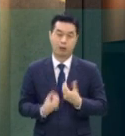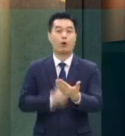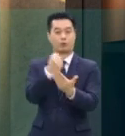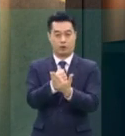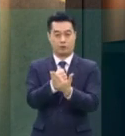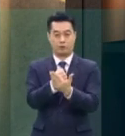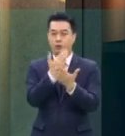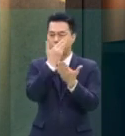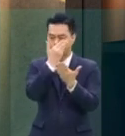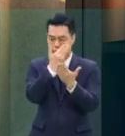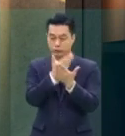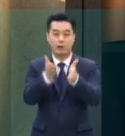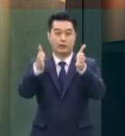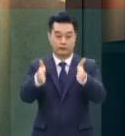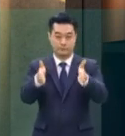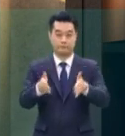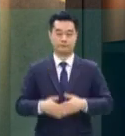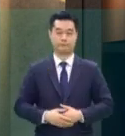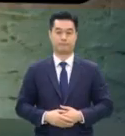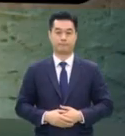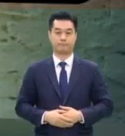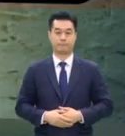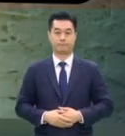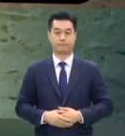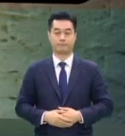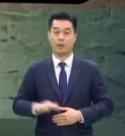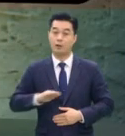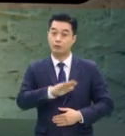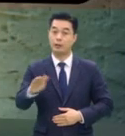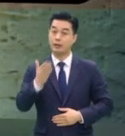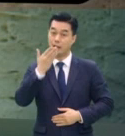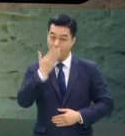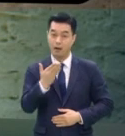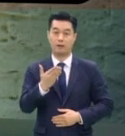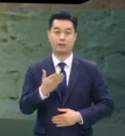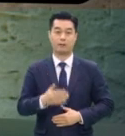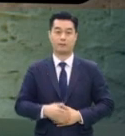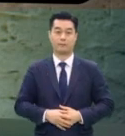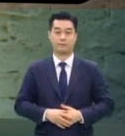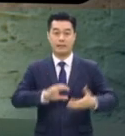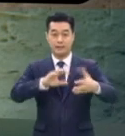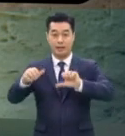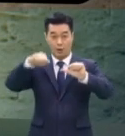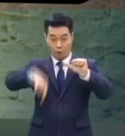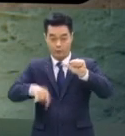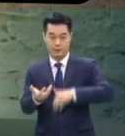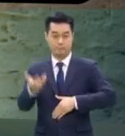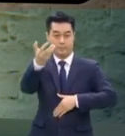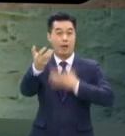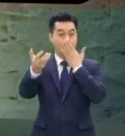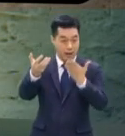결정하는 분기점이 될 것입니다 우리는 할 수 있습니다 세계관 갈 수